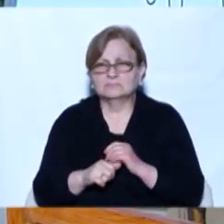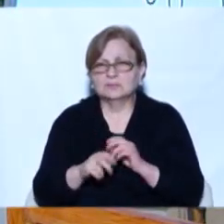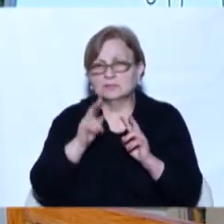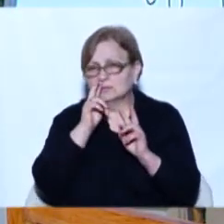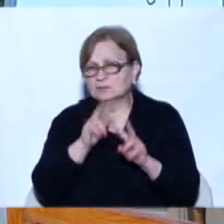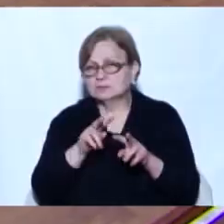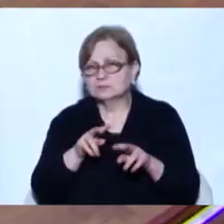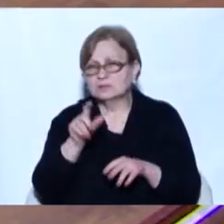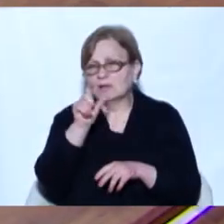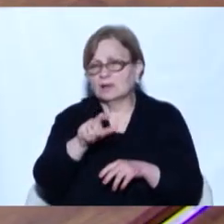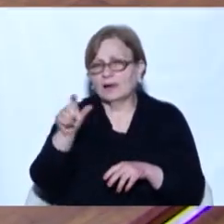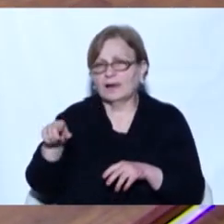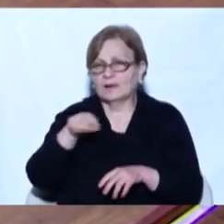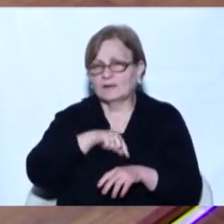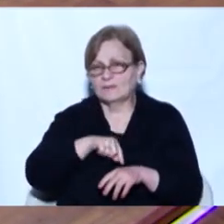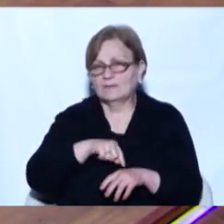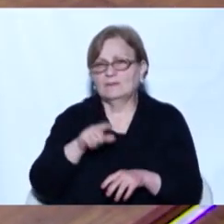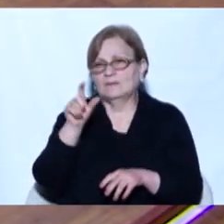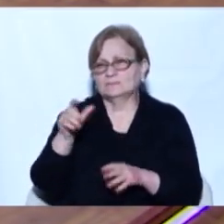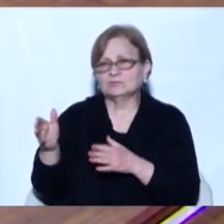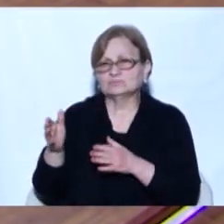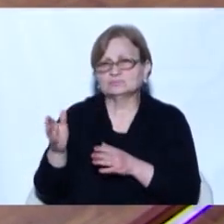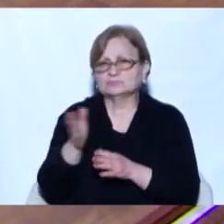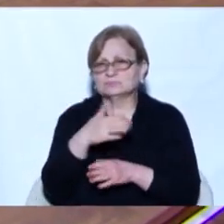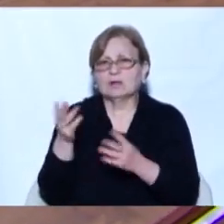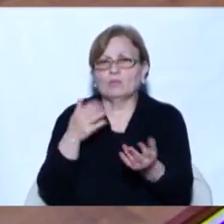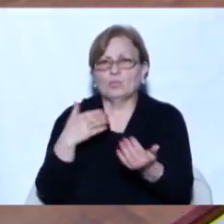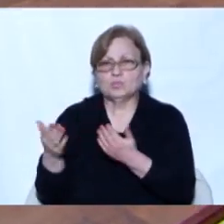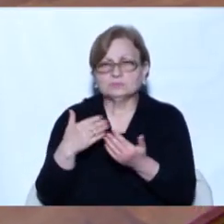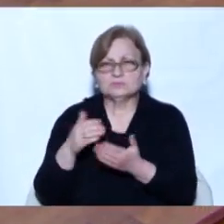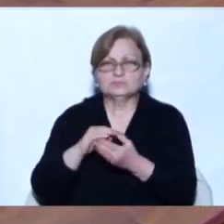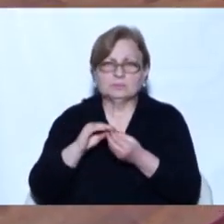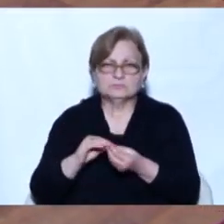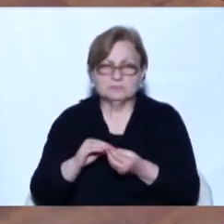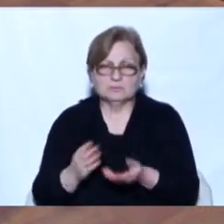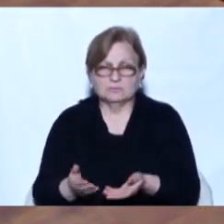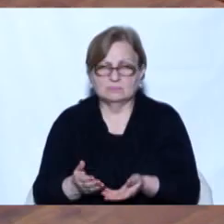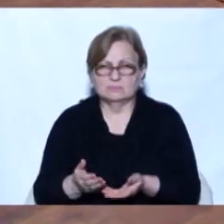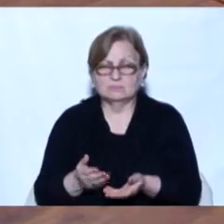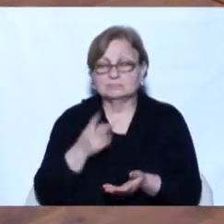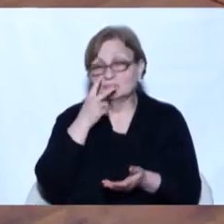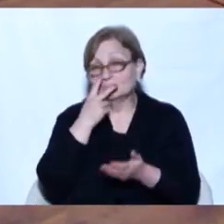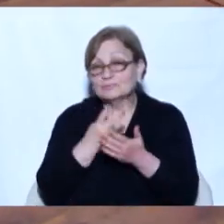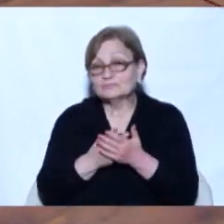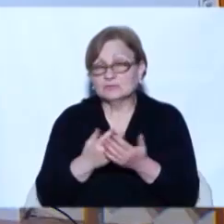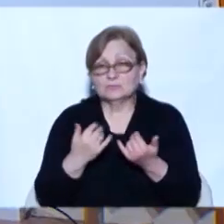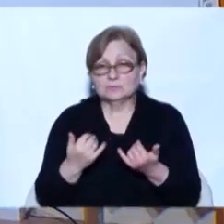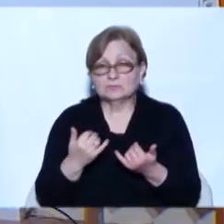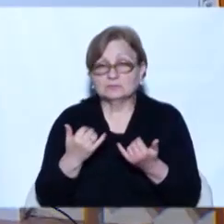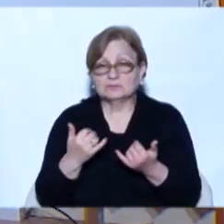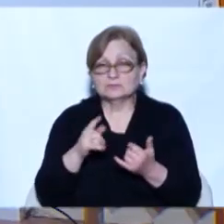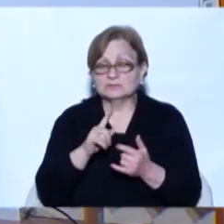დავაკვირდეთ ადამიანებსა და ცხოველებს შორის, ადამიანებს შორის მეგობრობას. და მოდი ნახოთ დღევანდელი